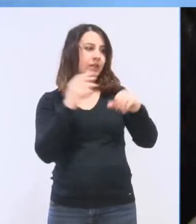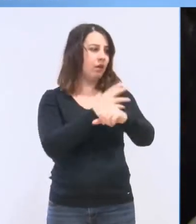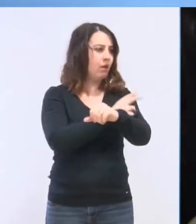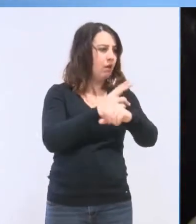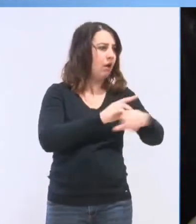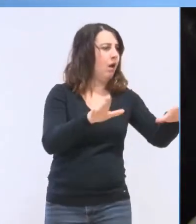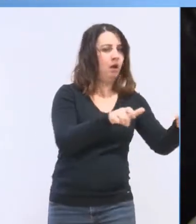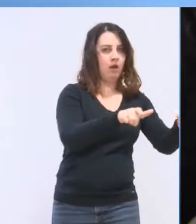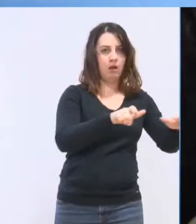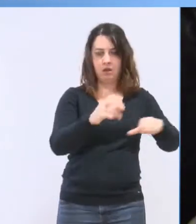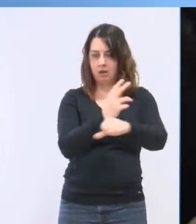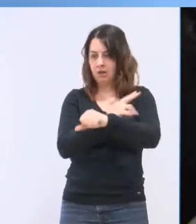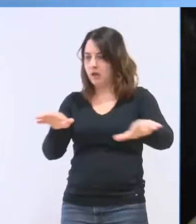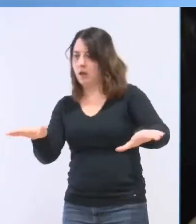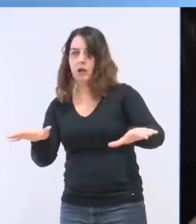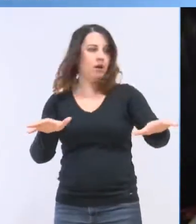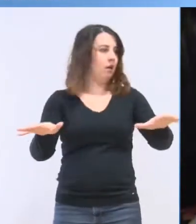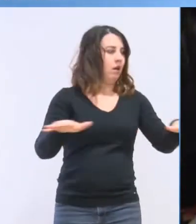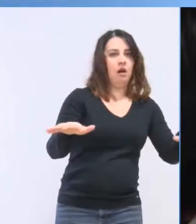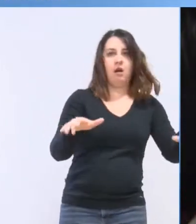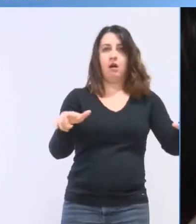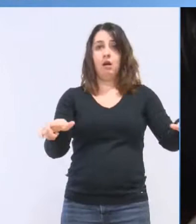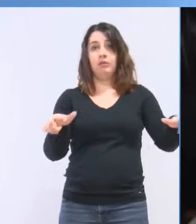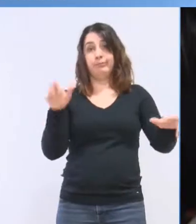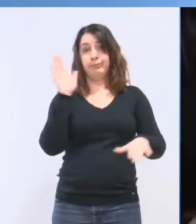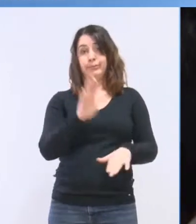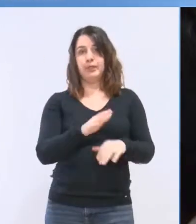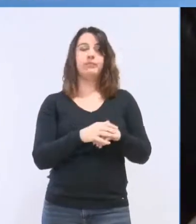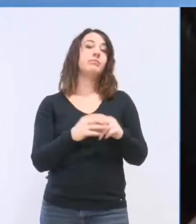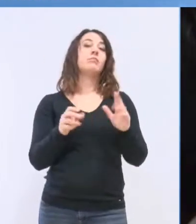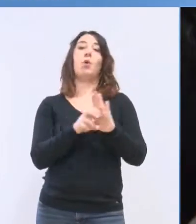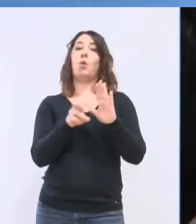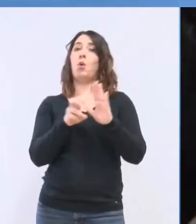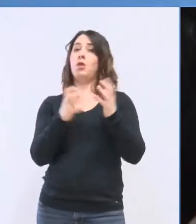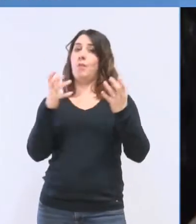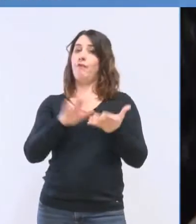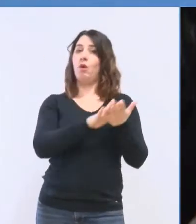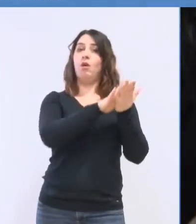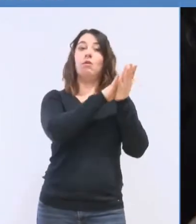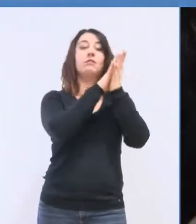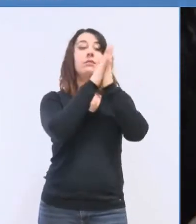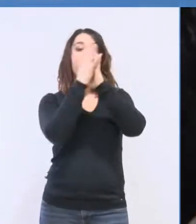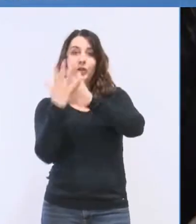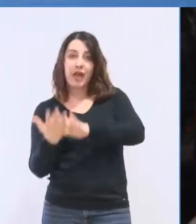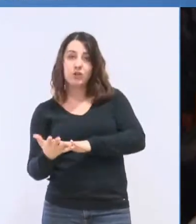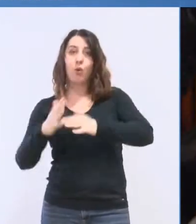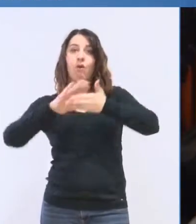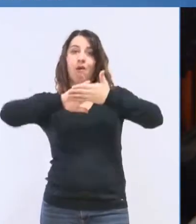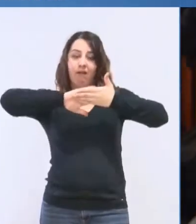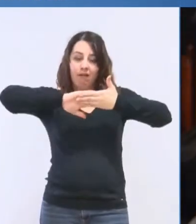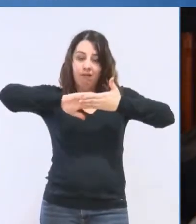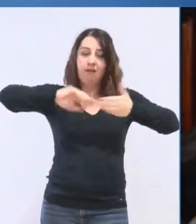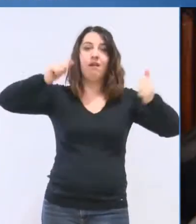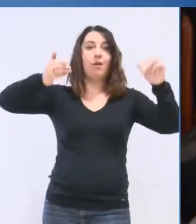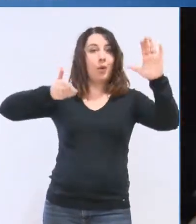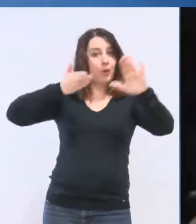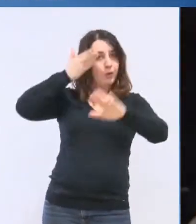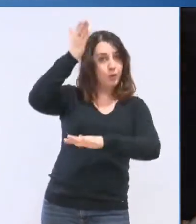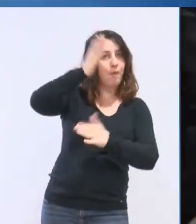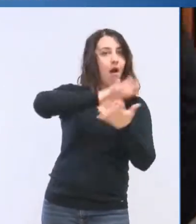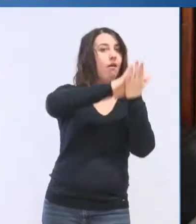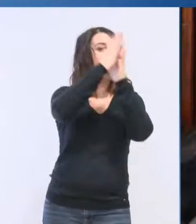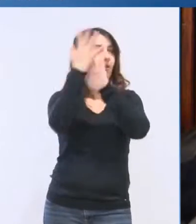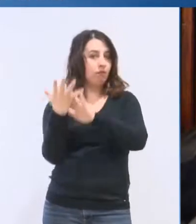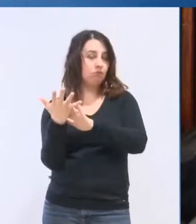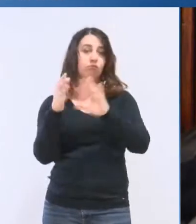risques. Alors quand une ville se projette comme une ville en mutation, une ville de demain, elle pose